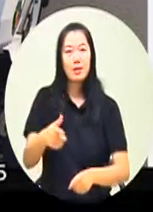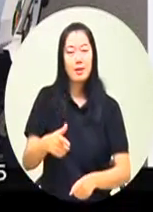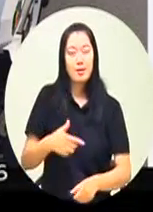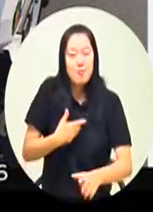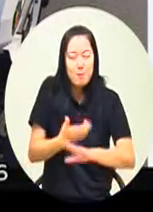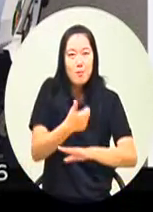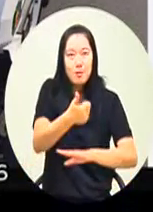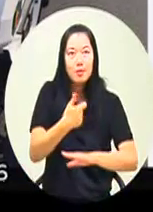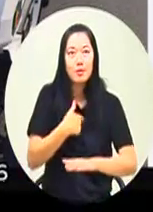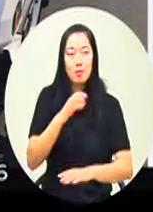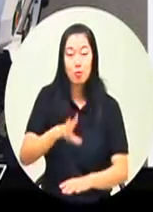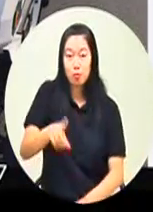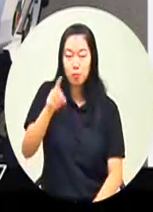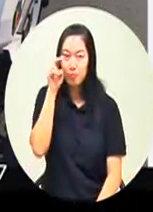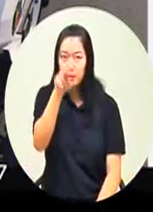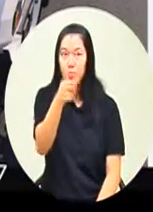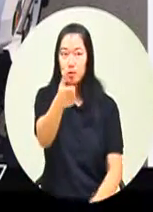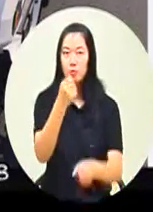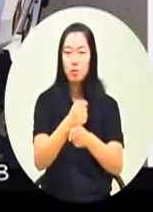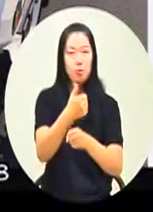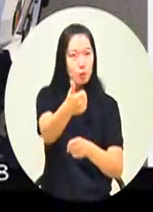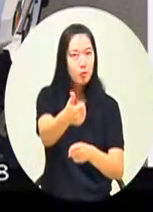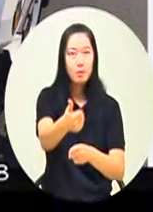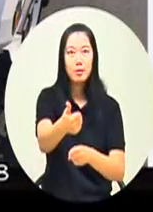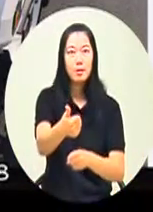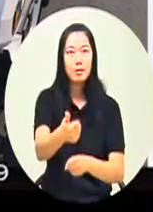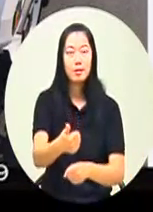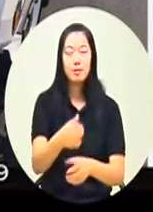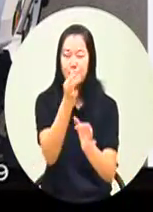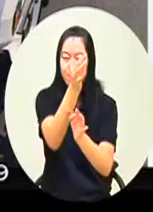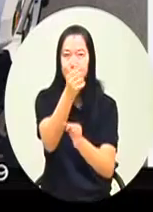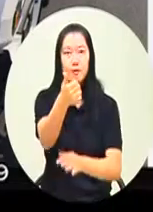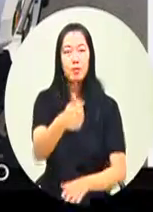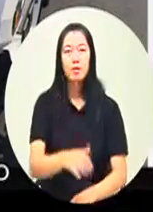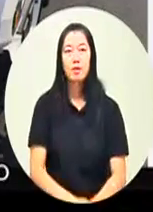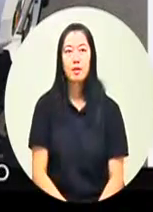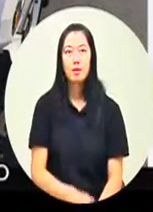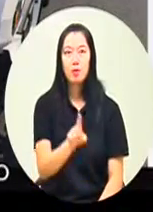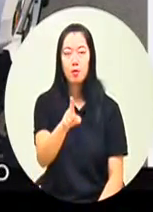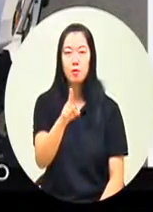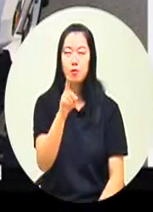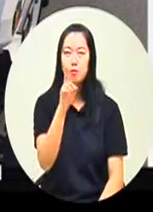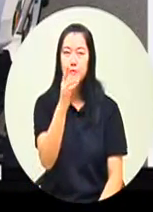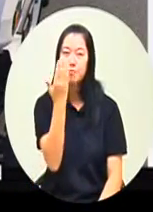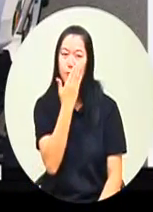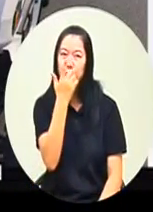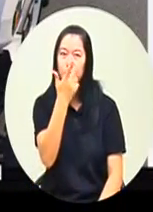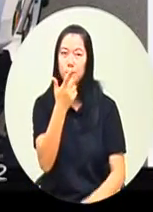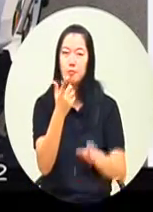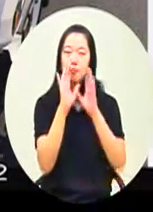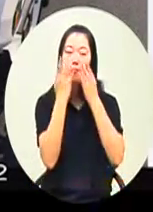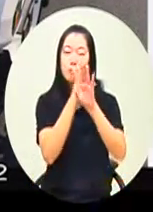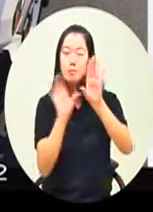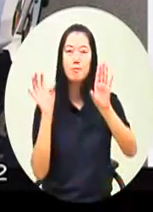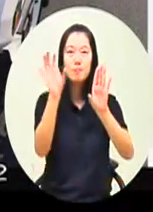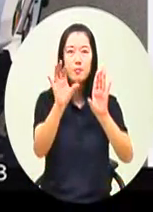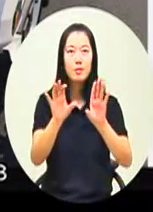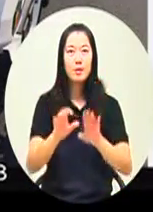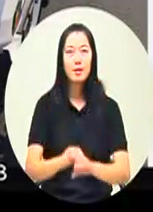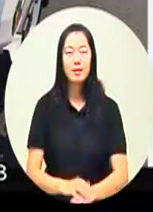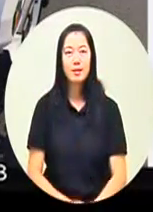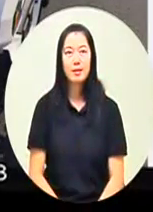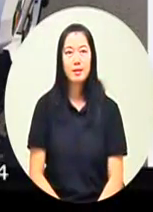次觉得他车做得非常好看直接到位一看在po在脸书上平常都是一两百人，光po这个摩托车就